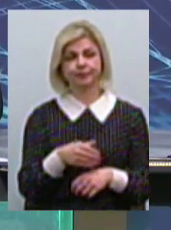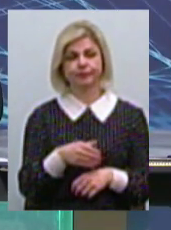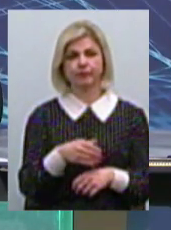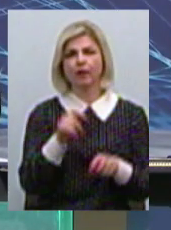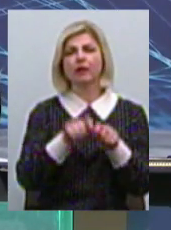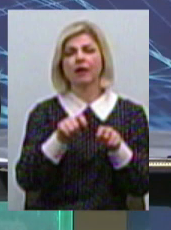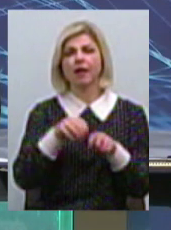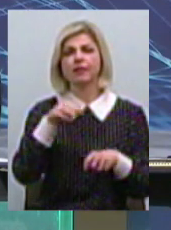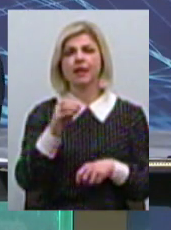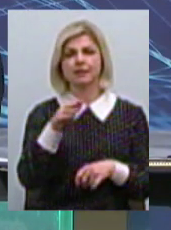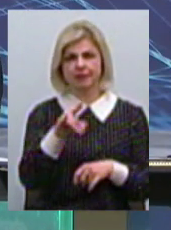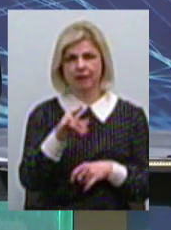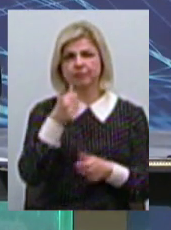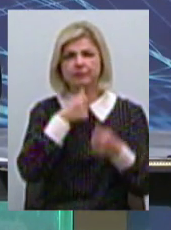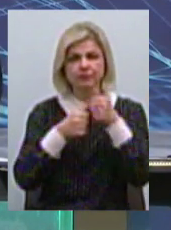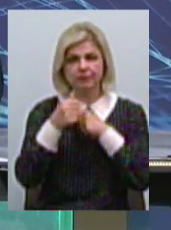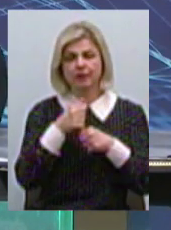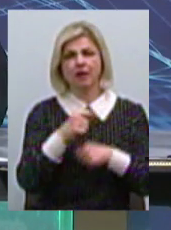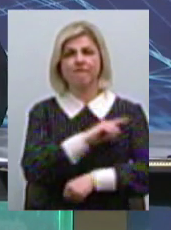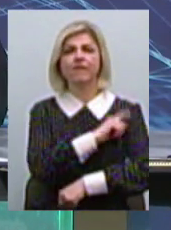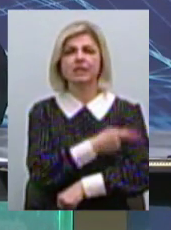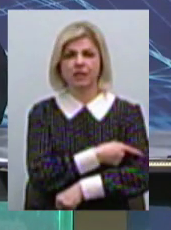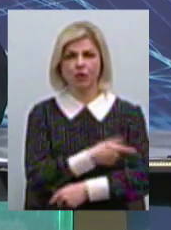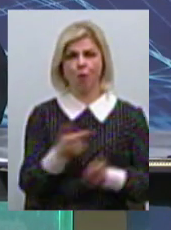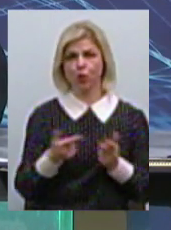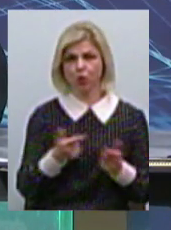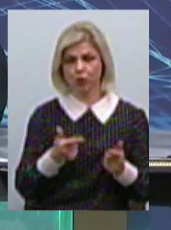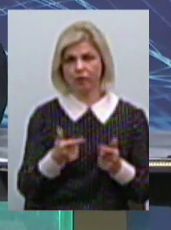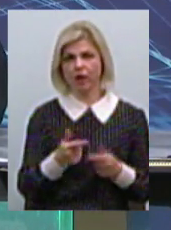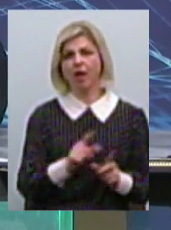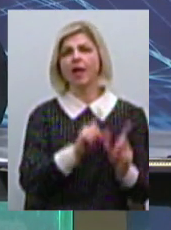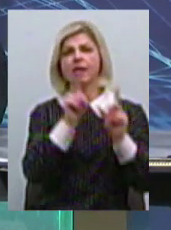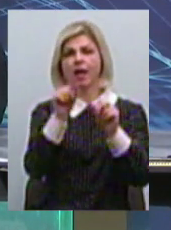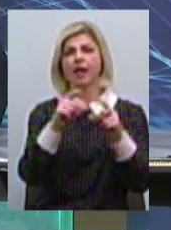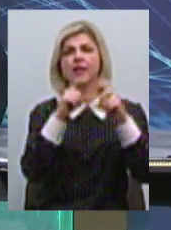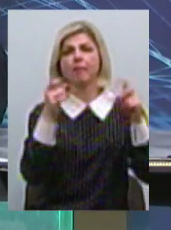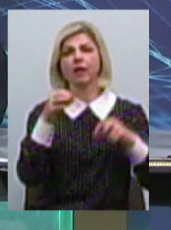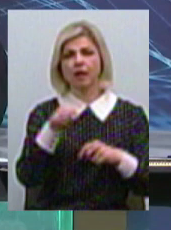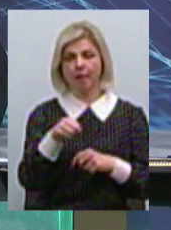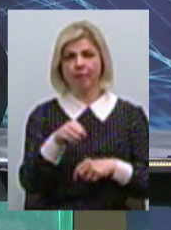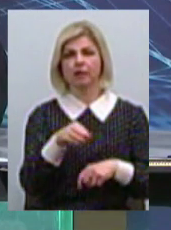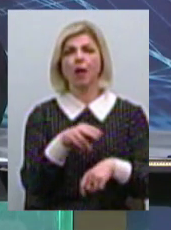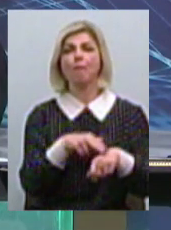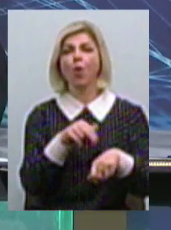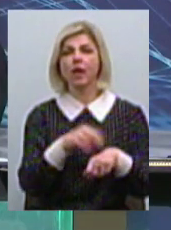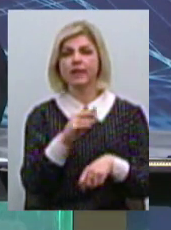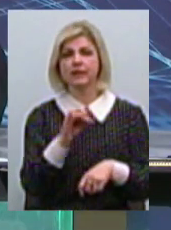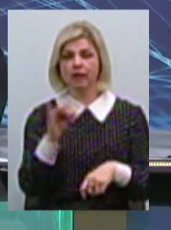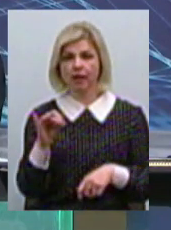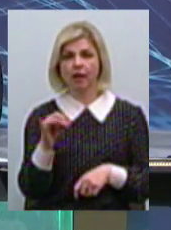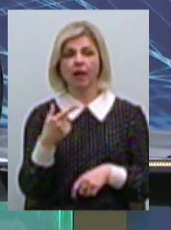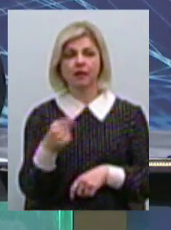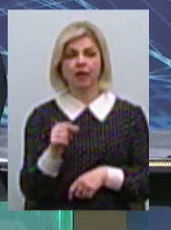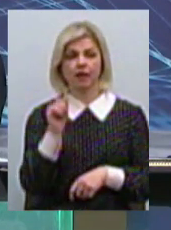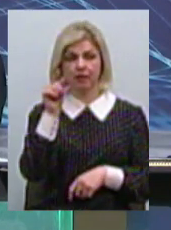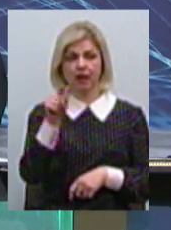тестів фізичної підготовки, він їде в департамент патрульної поліції, де вже